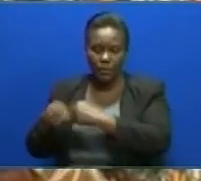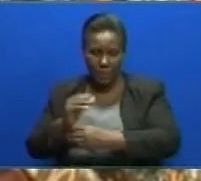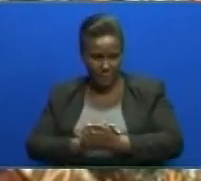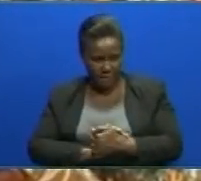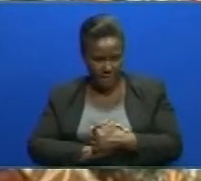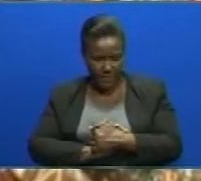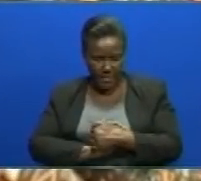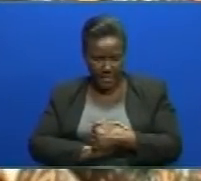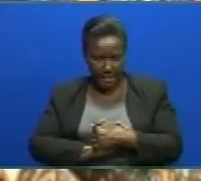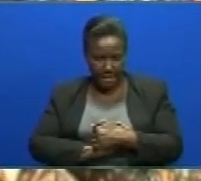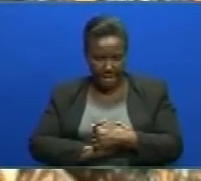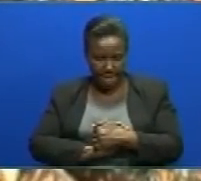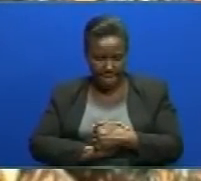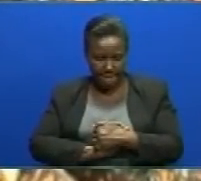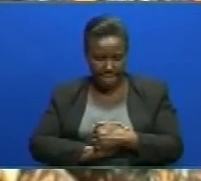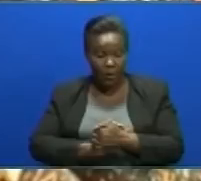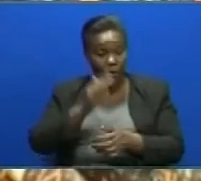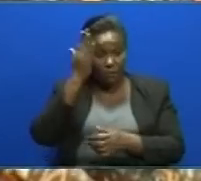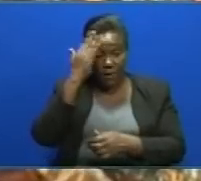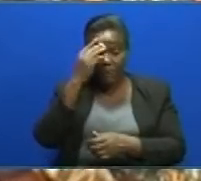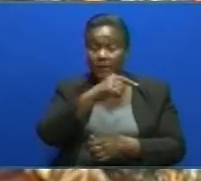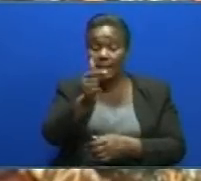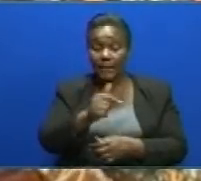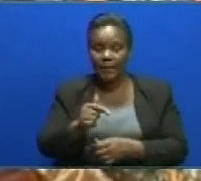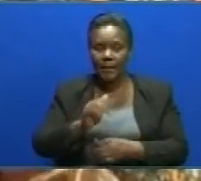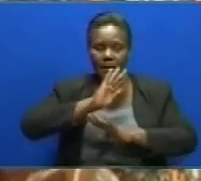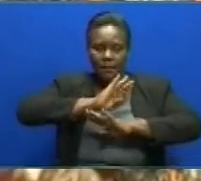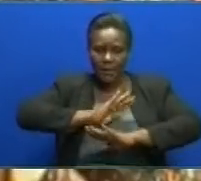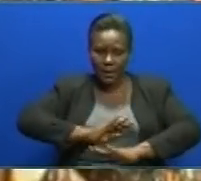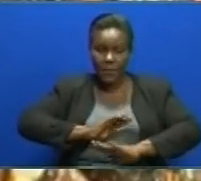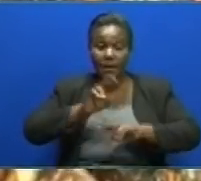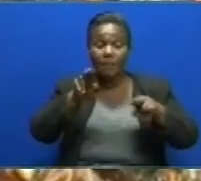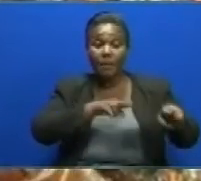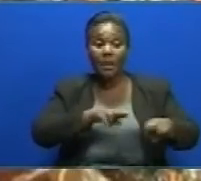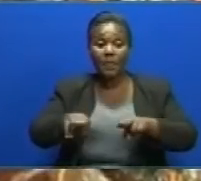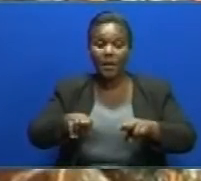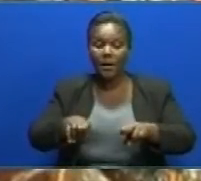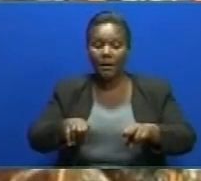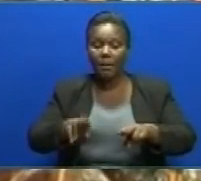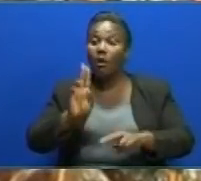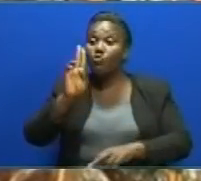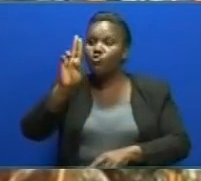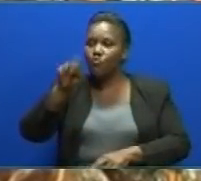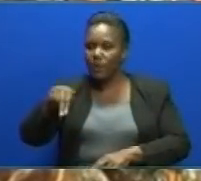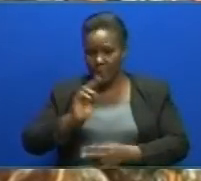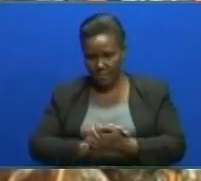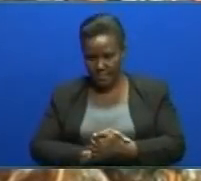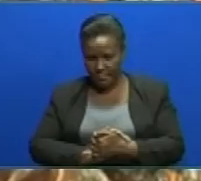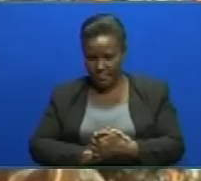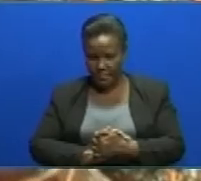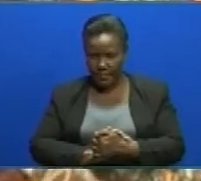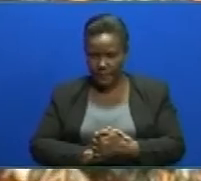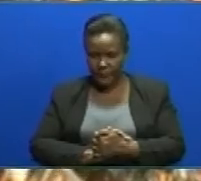tu kwa kusema kwamba Tanzania ni moja ya nchi ambazo imeridhia makubaliano ya kimataifa kwamba